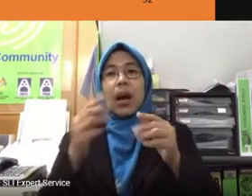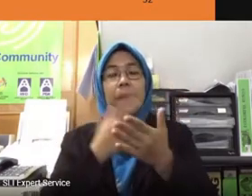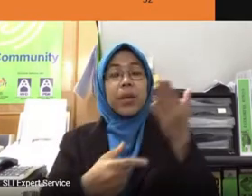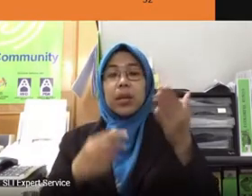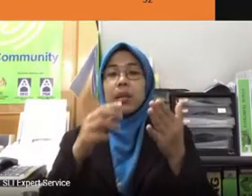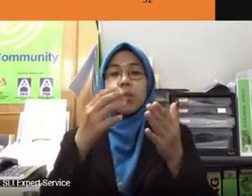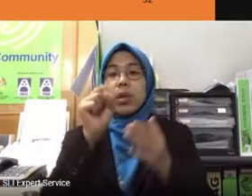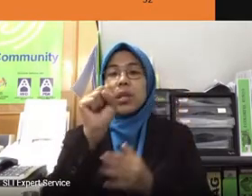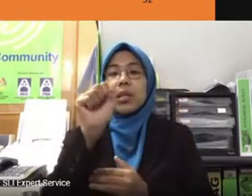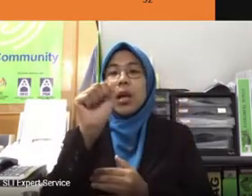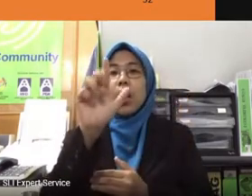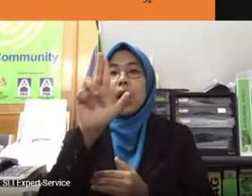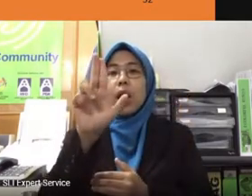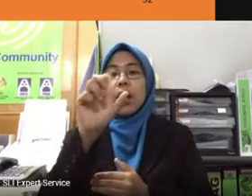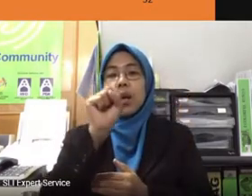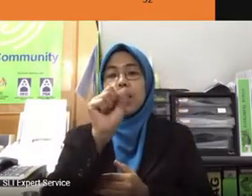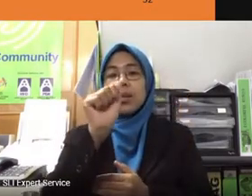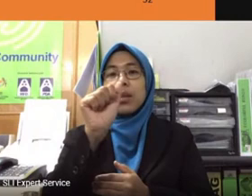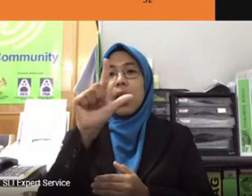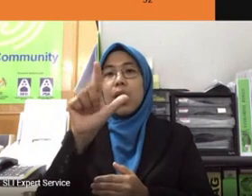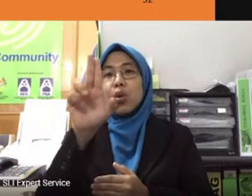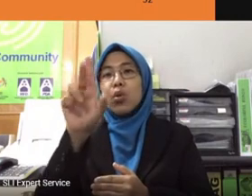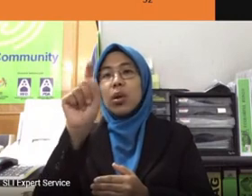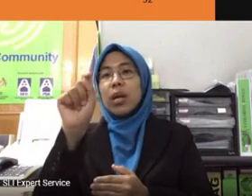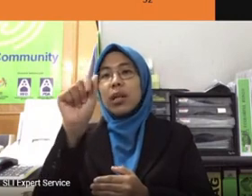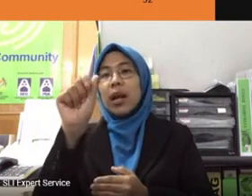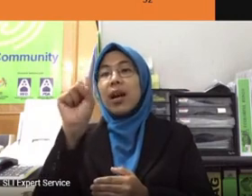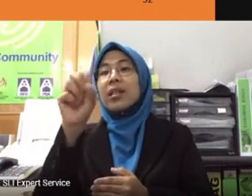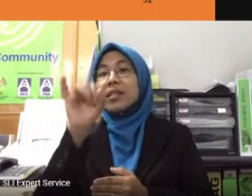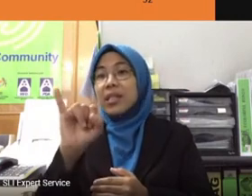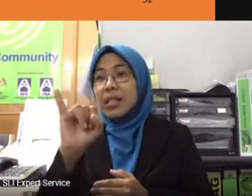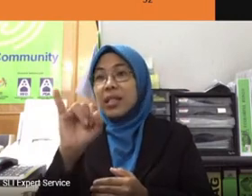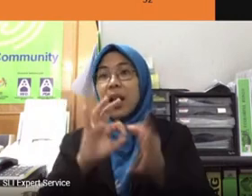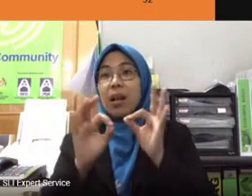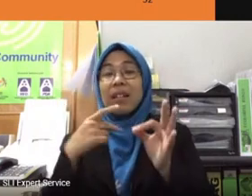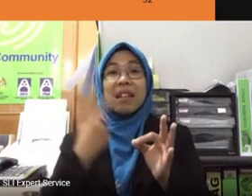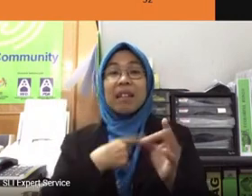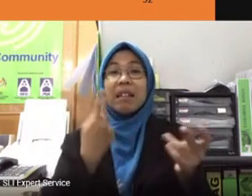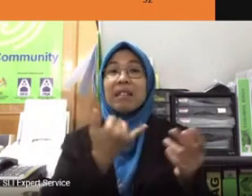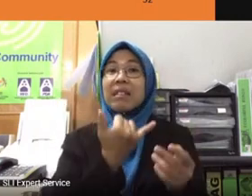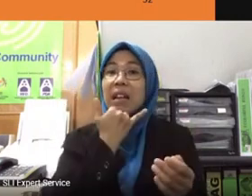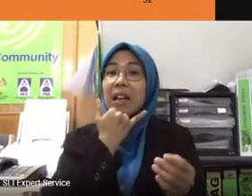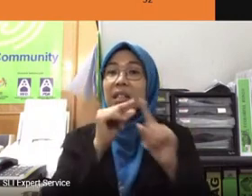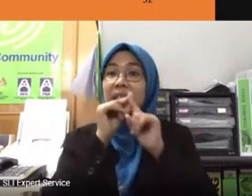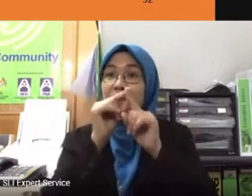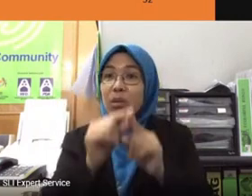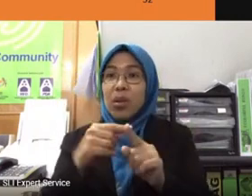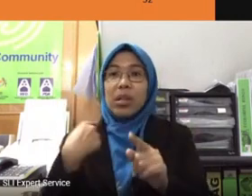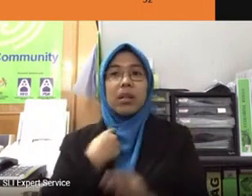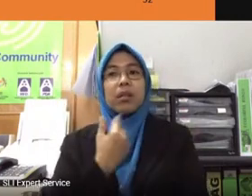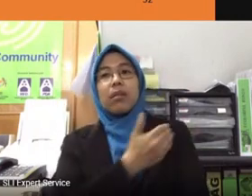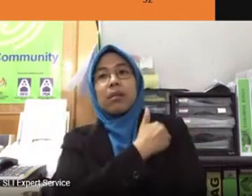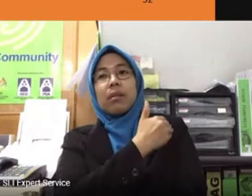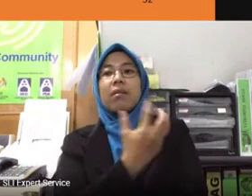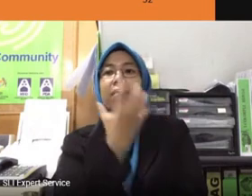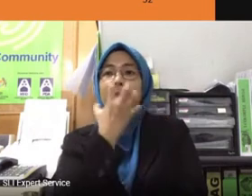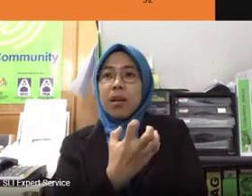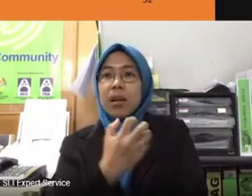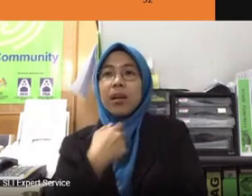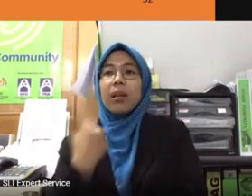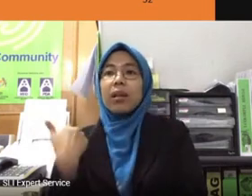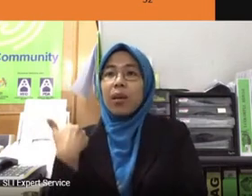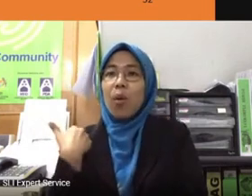tu kena betul. Jadi kalau tak tepat, kita yang akan kena marah. Kita yang akan kena tegur dengan organizer ke ataupun